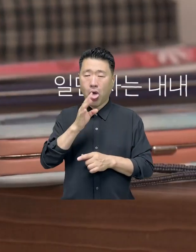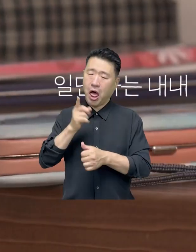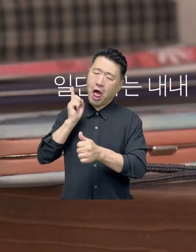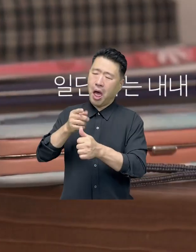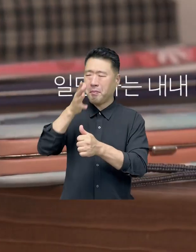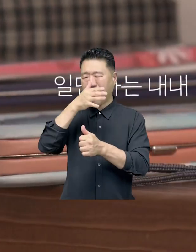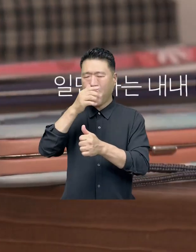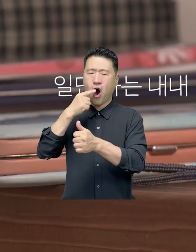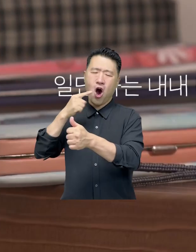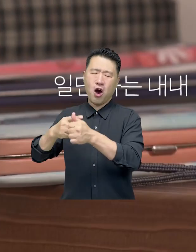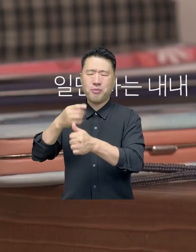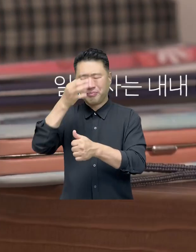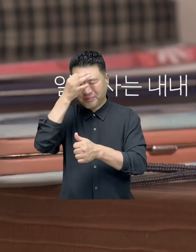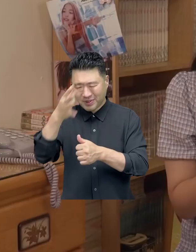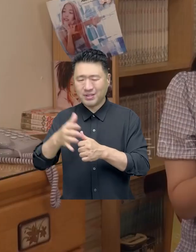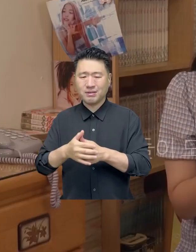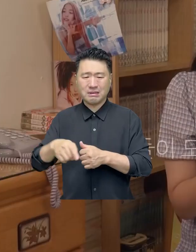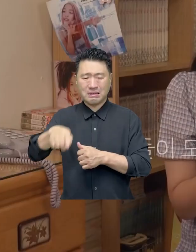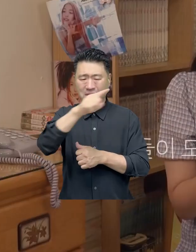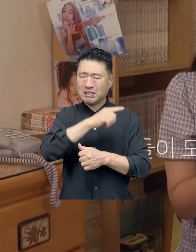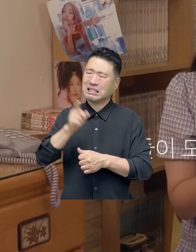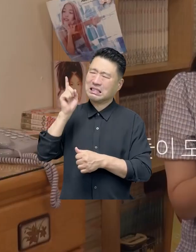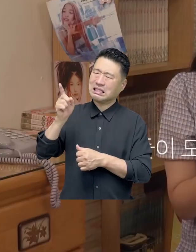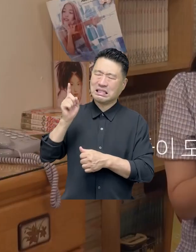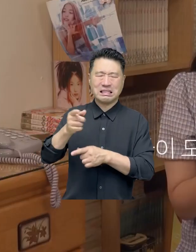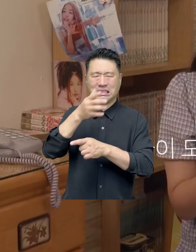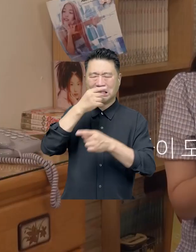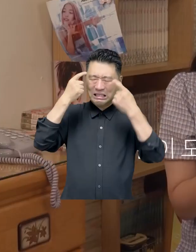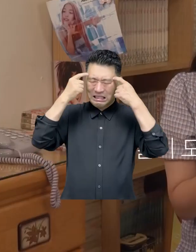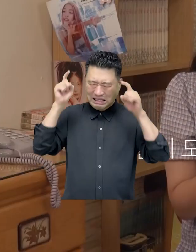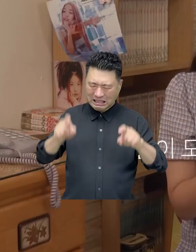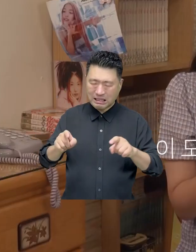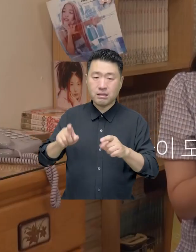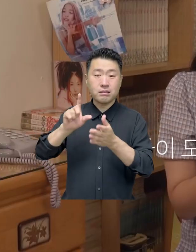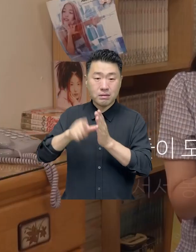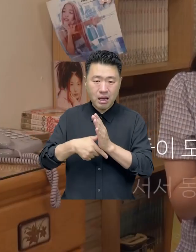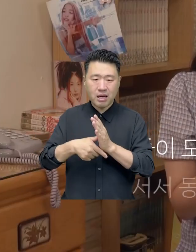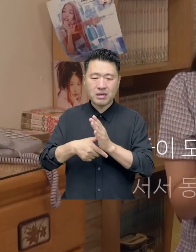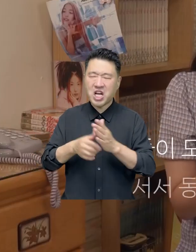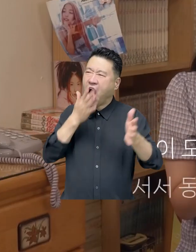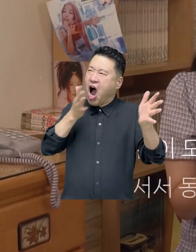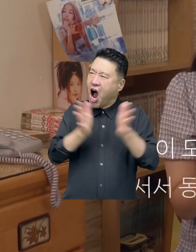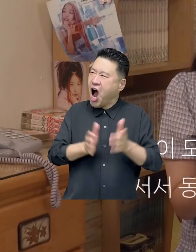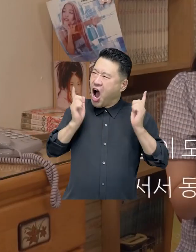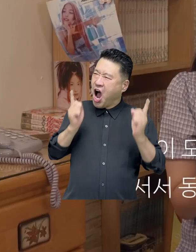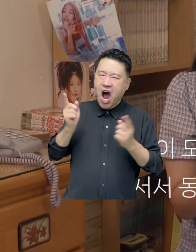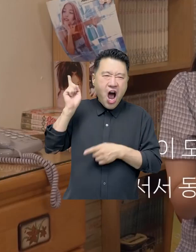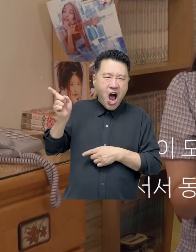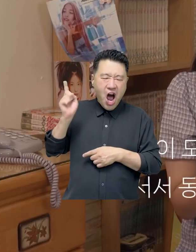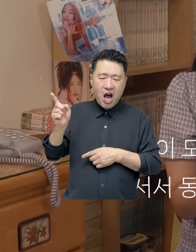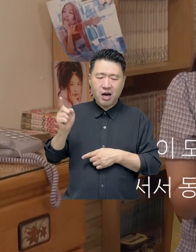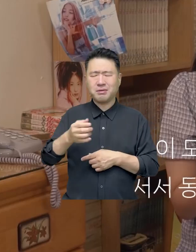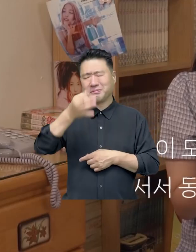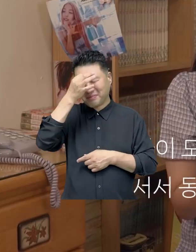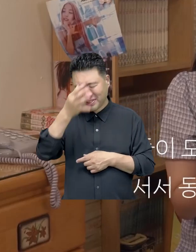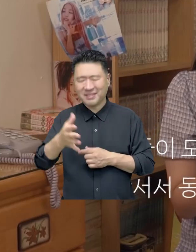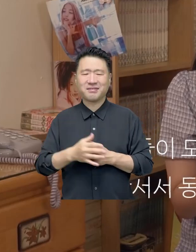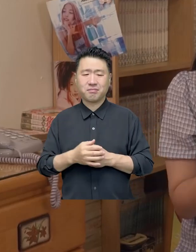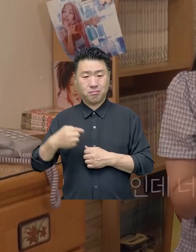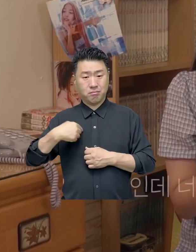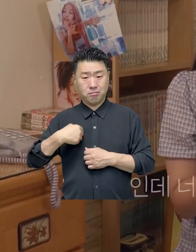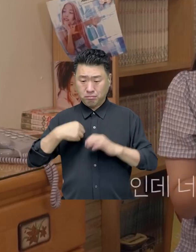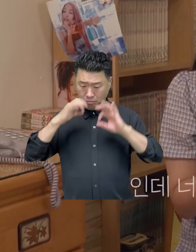멍청이 취급해서 미안해. 사람들이 모질이라고 손가락질할 때 앞장서서 동조한 것이 가장